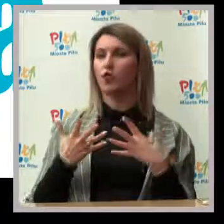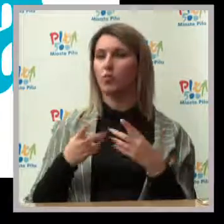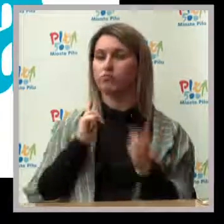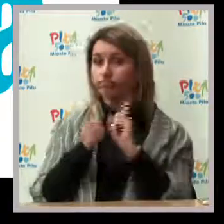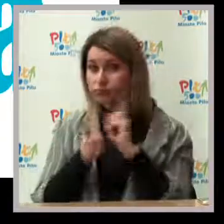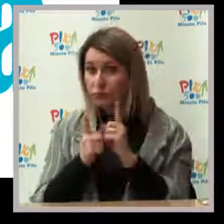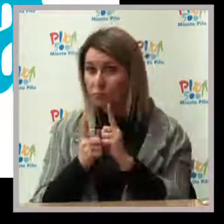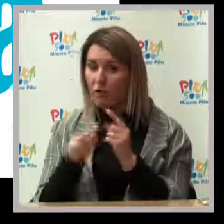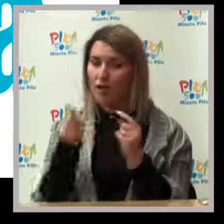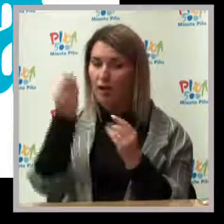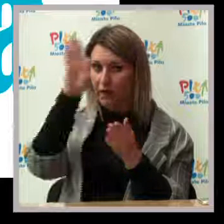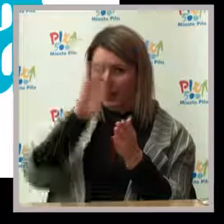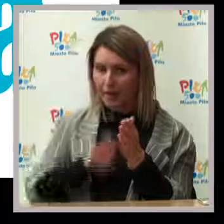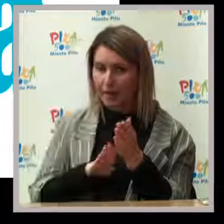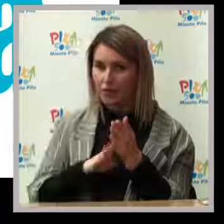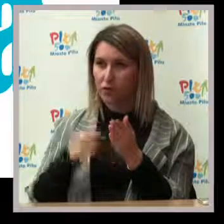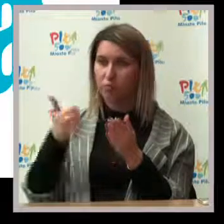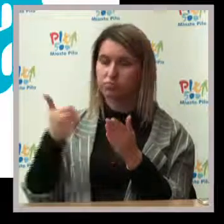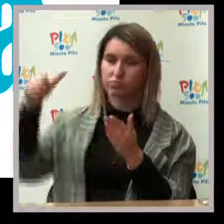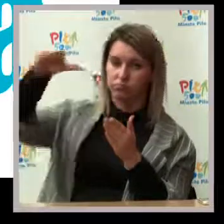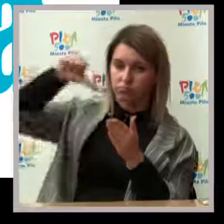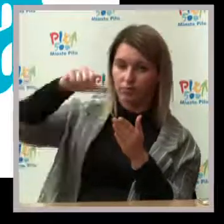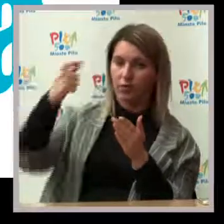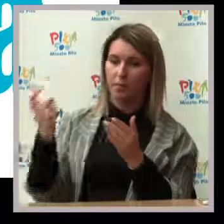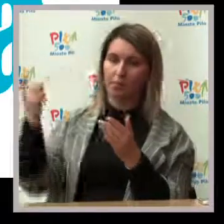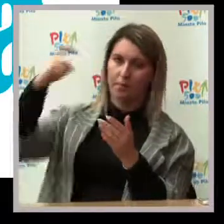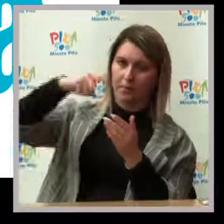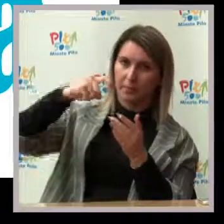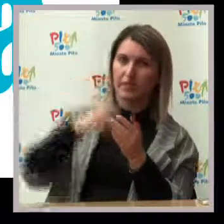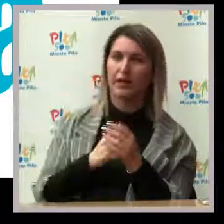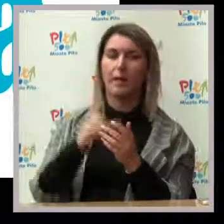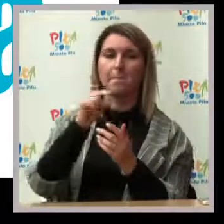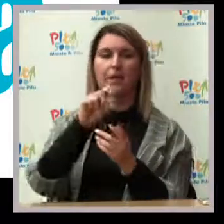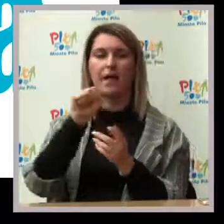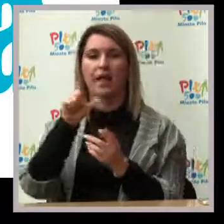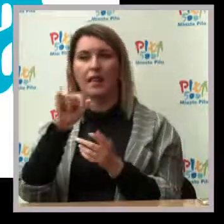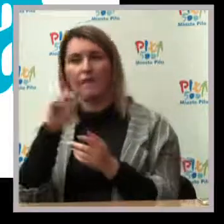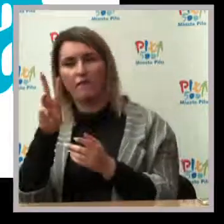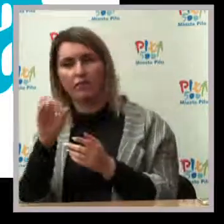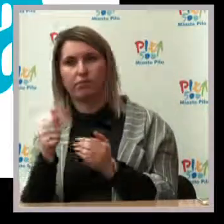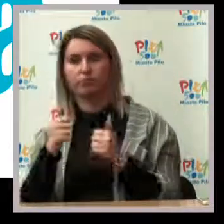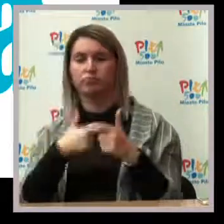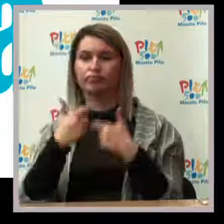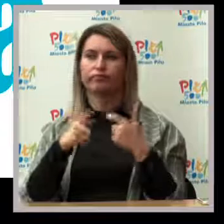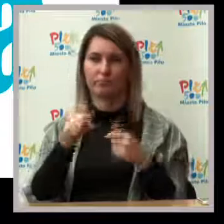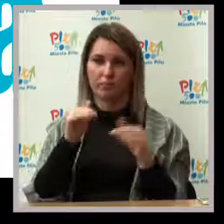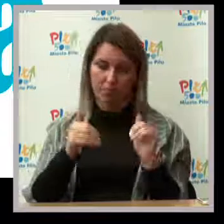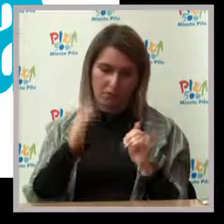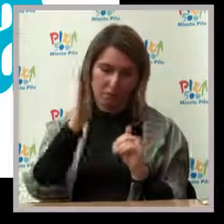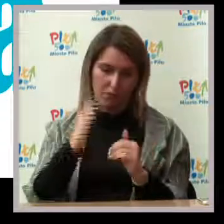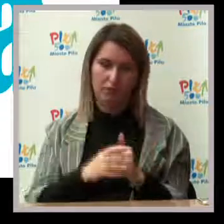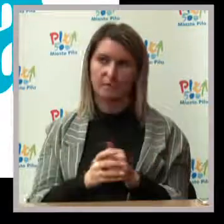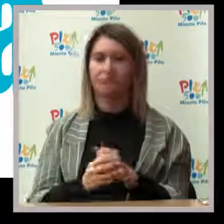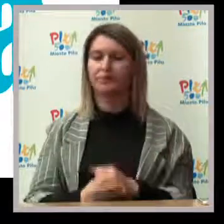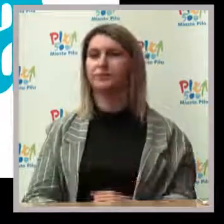Poznaniu ma wiele ograniczeń związanych ze startami, lądowaniami. Oprócz tego każdy ruch jest tam po prostu